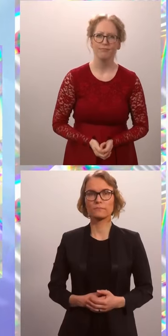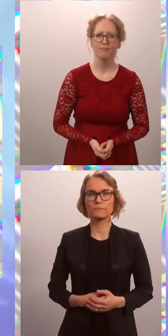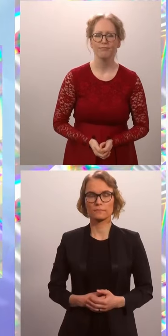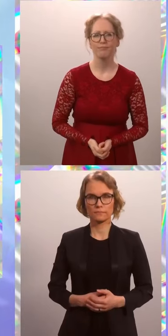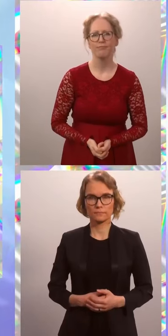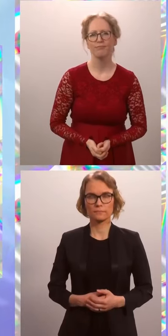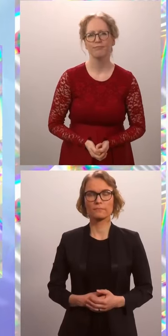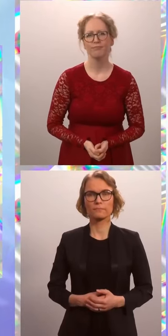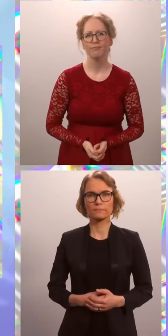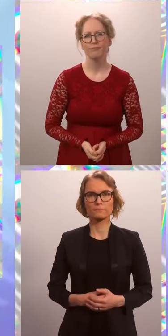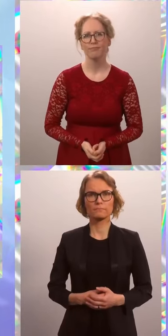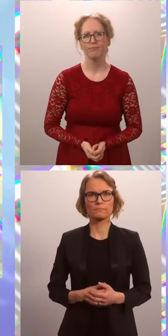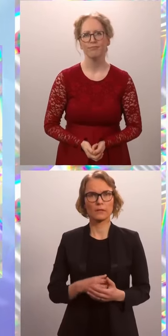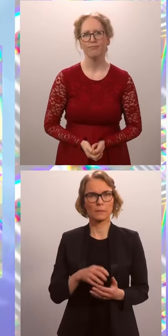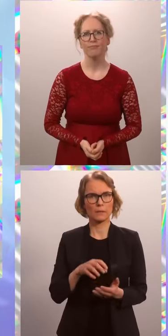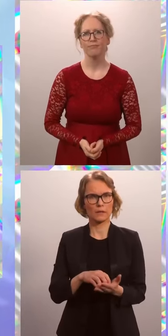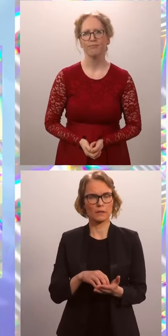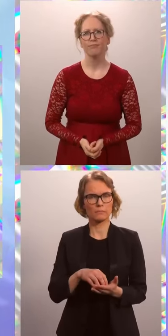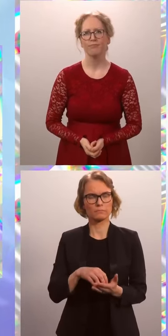Se on jotenkin.